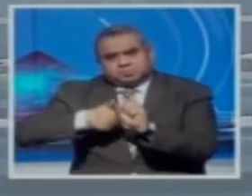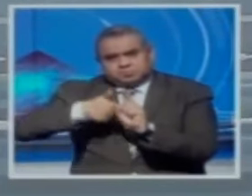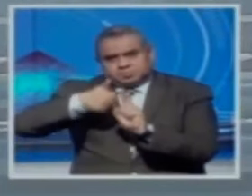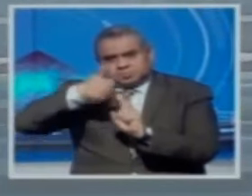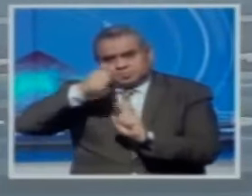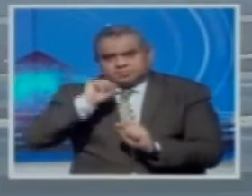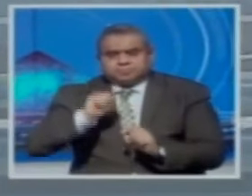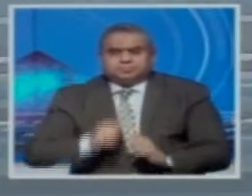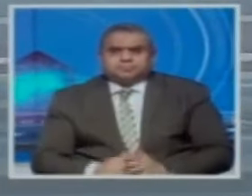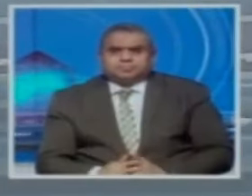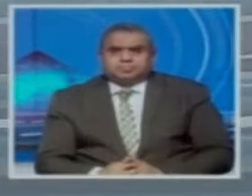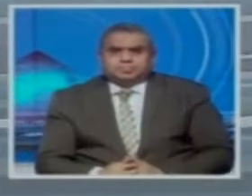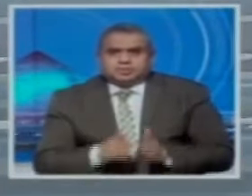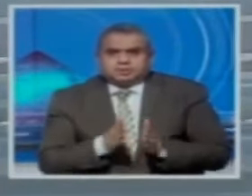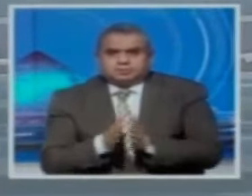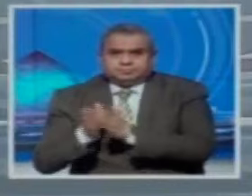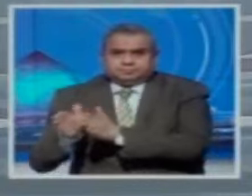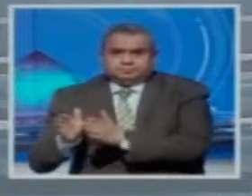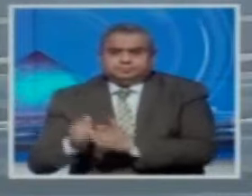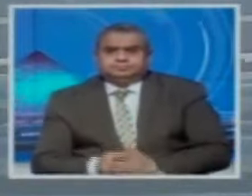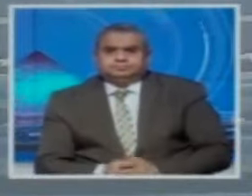أمنها واستقرارها.